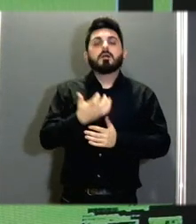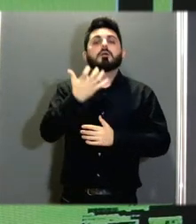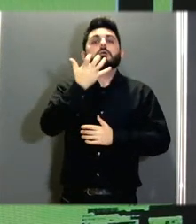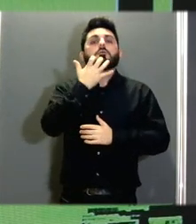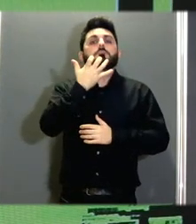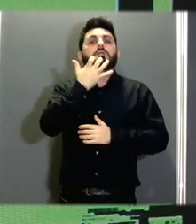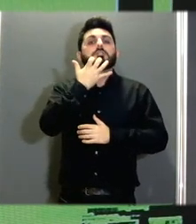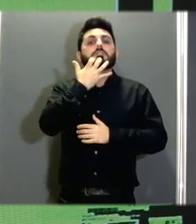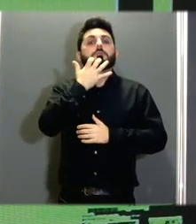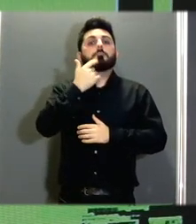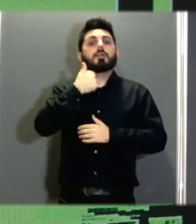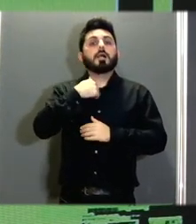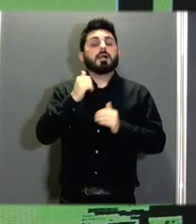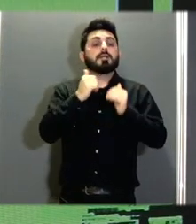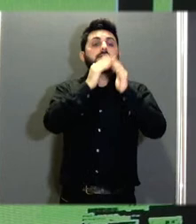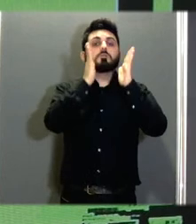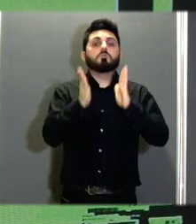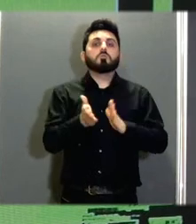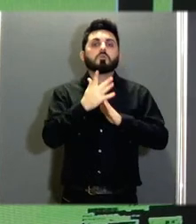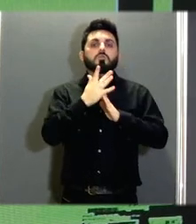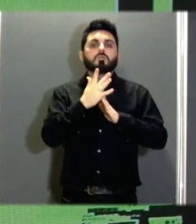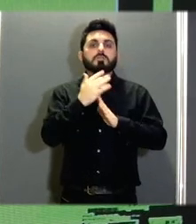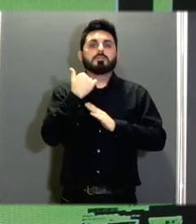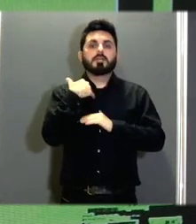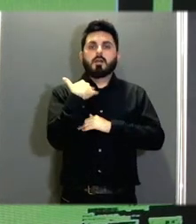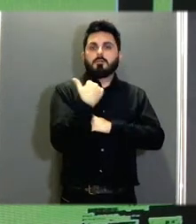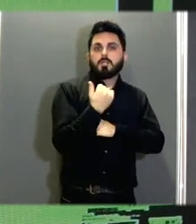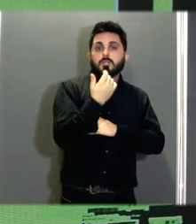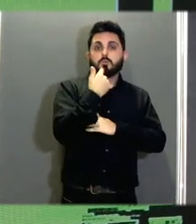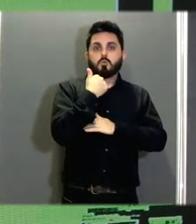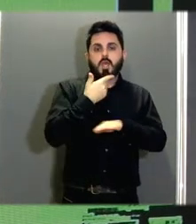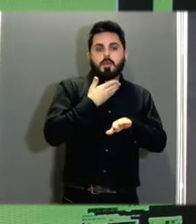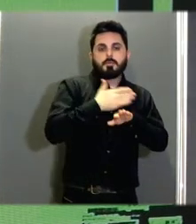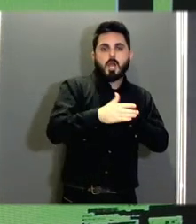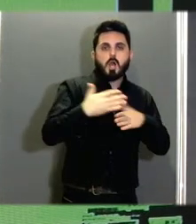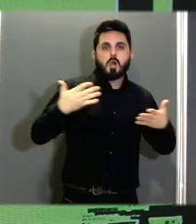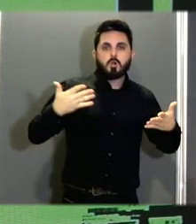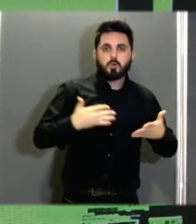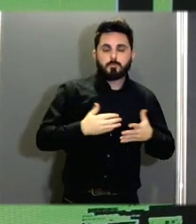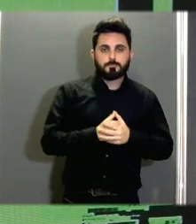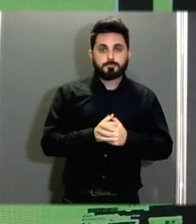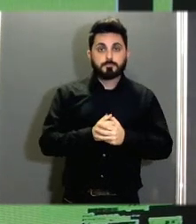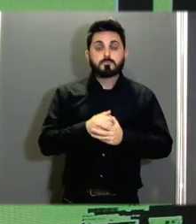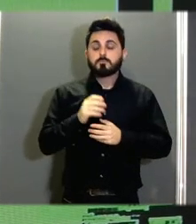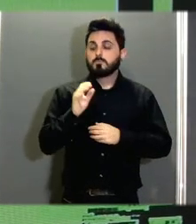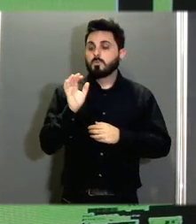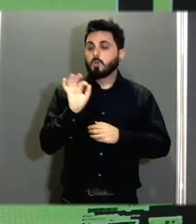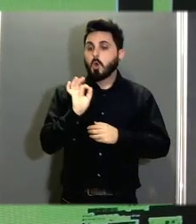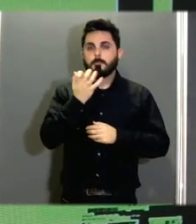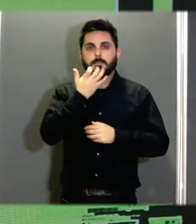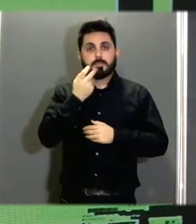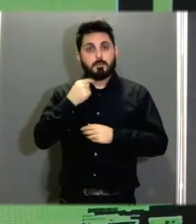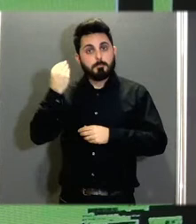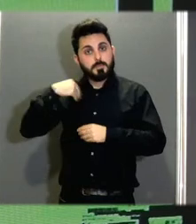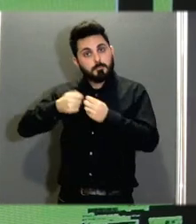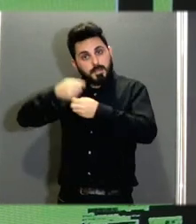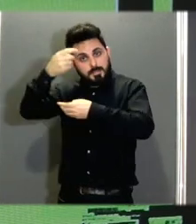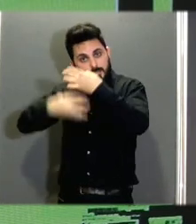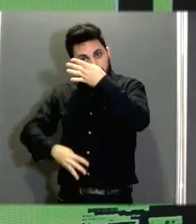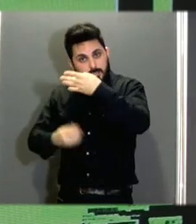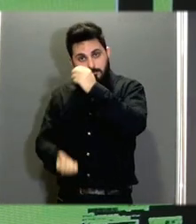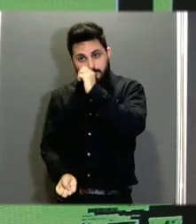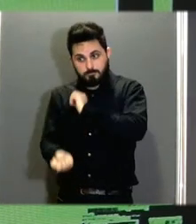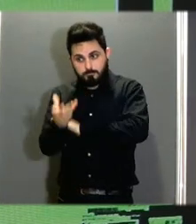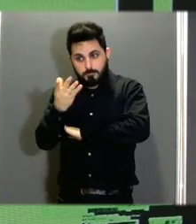de les institucions que t'absorbeixen i pensar en com evitar-la. O pensar també en que aquesta llista crearà polítics